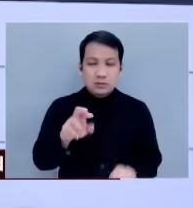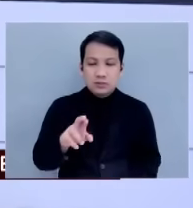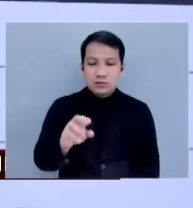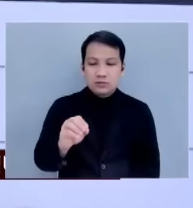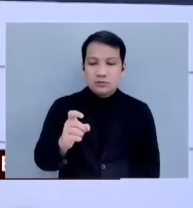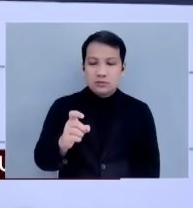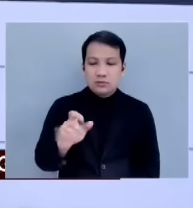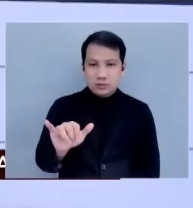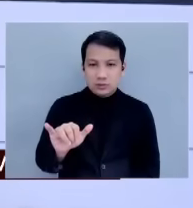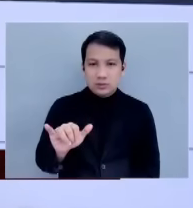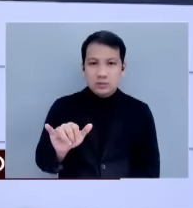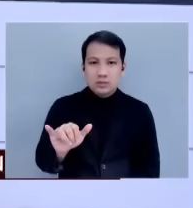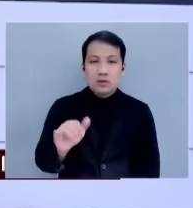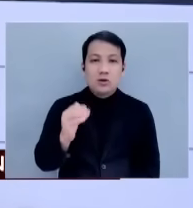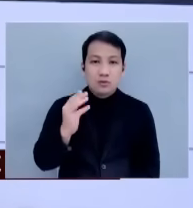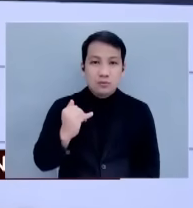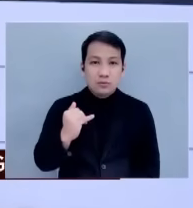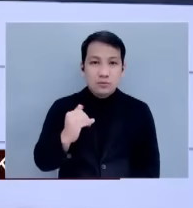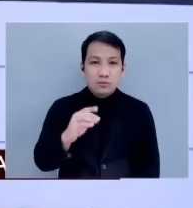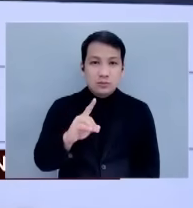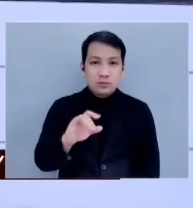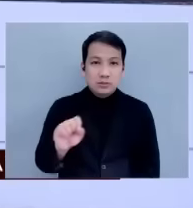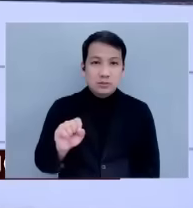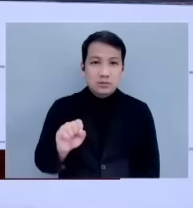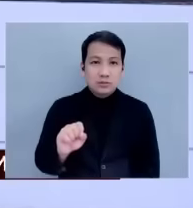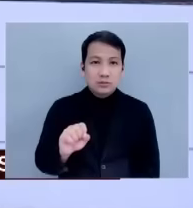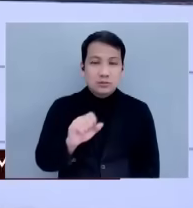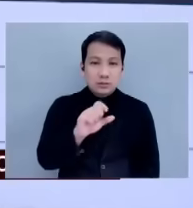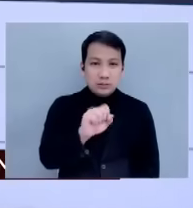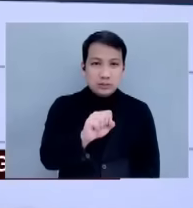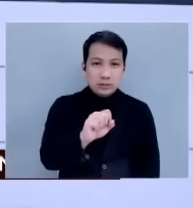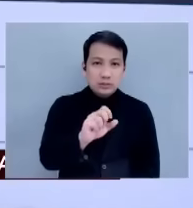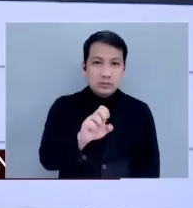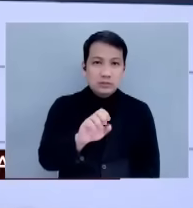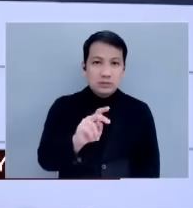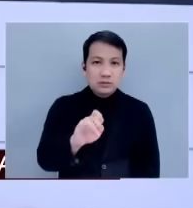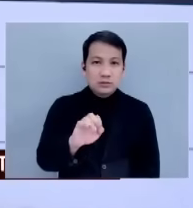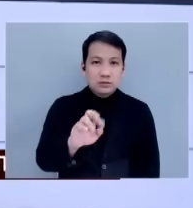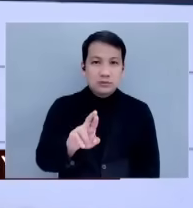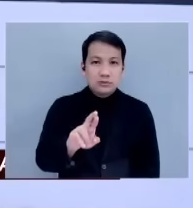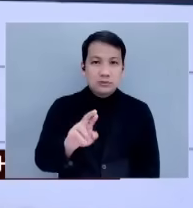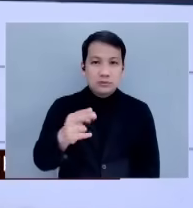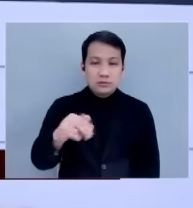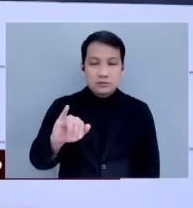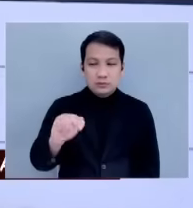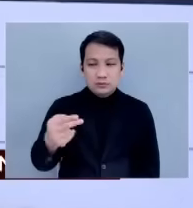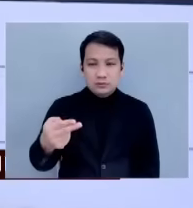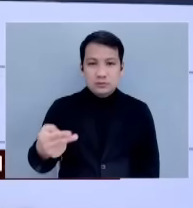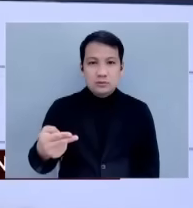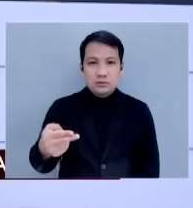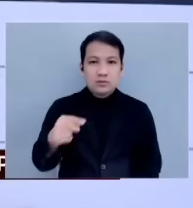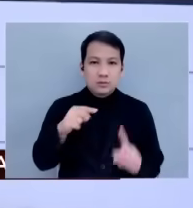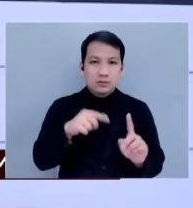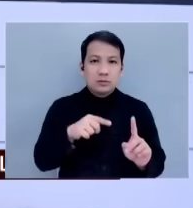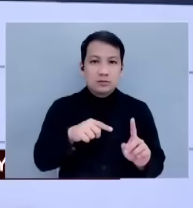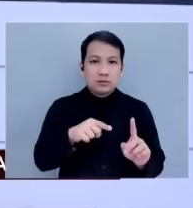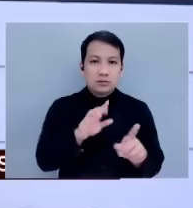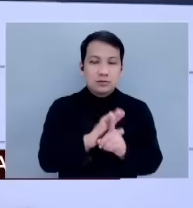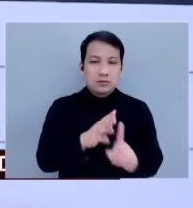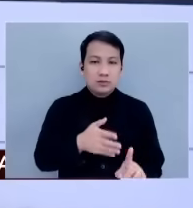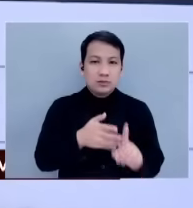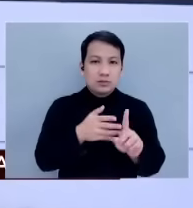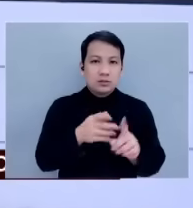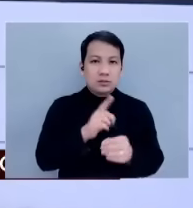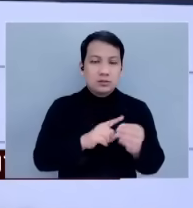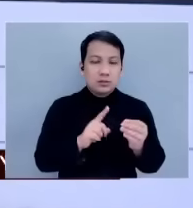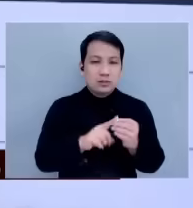Manabat sa Kapatid Dreamscape series na Senior High. Nakausap naman ng News 5 ang isa pang bida ng serye na si